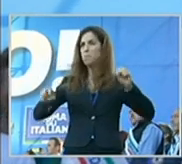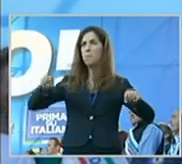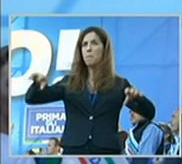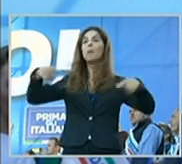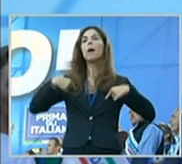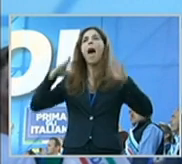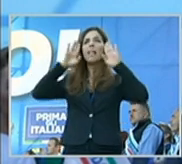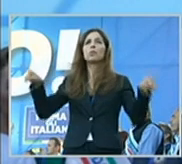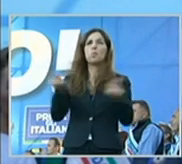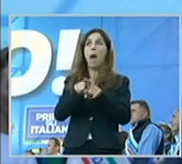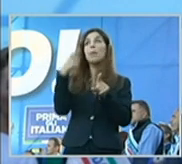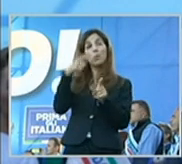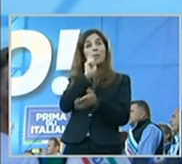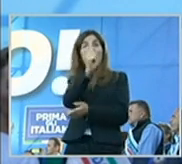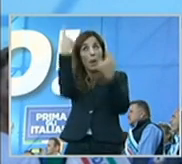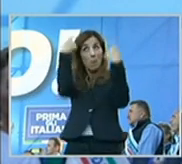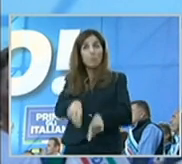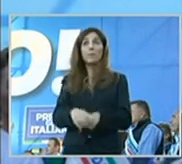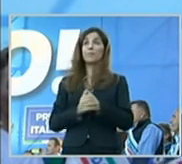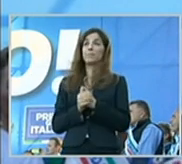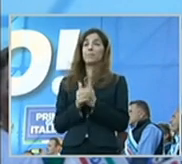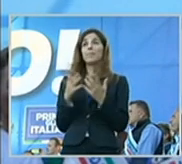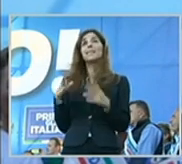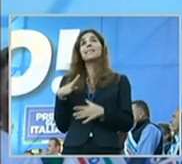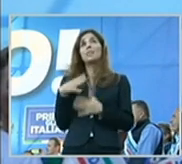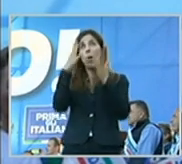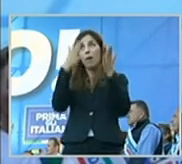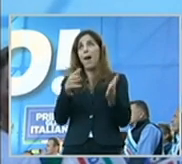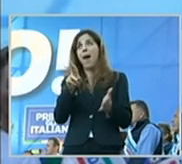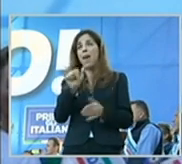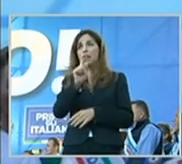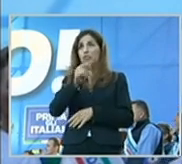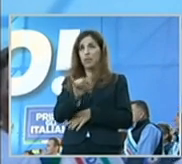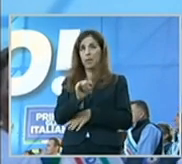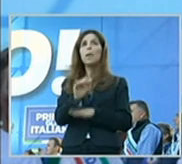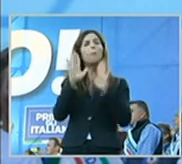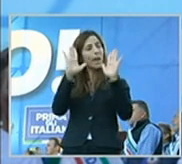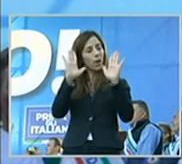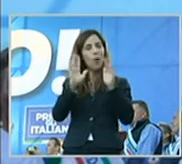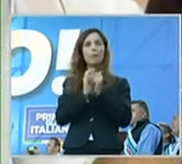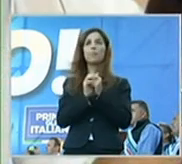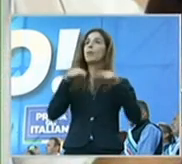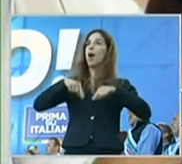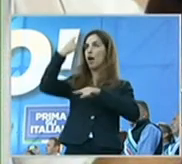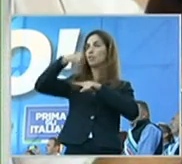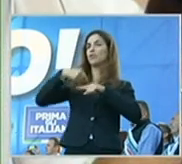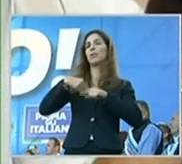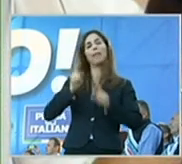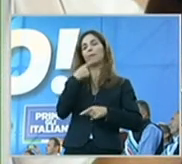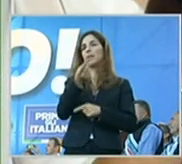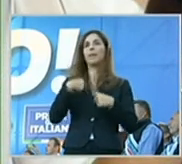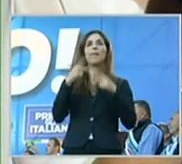che la pagano per questo, la signora Raggi, però fatemi dire che oggi sono felice